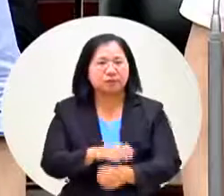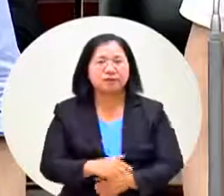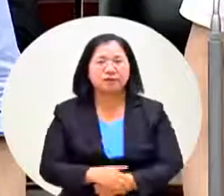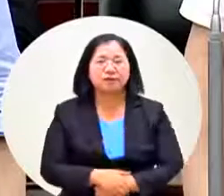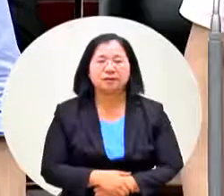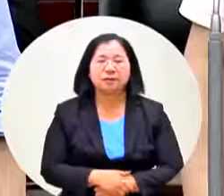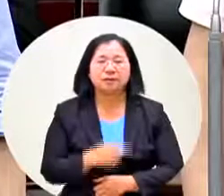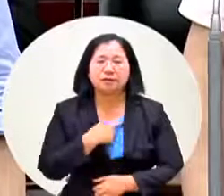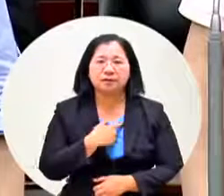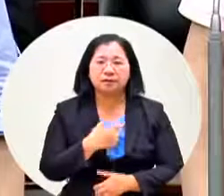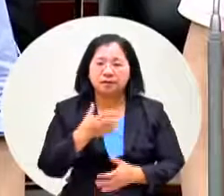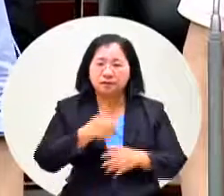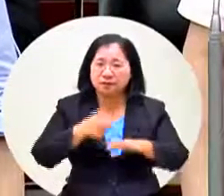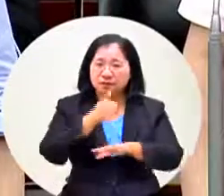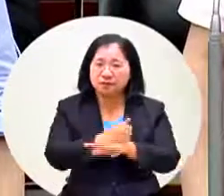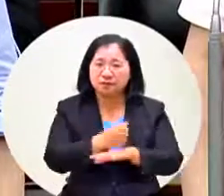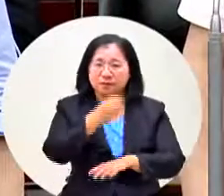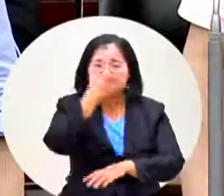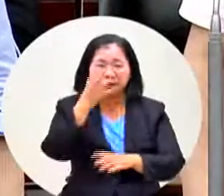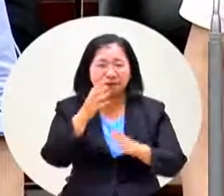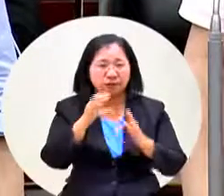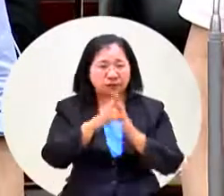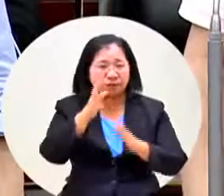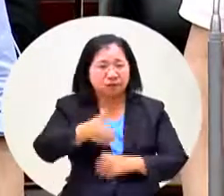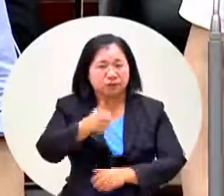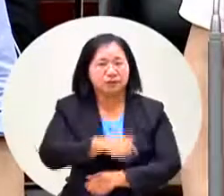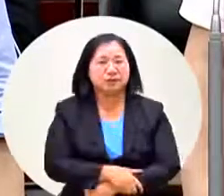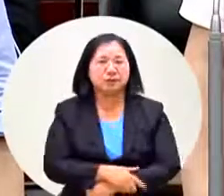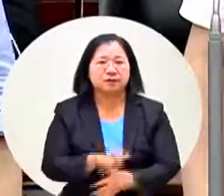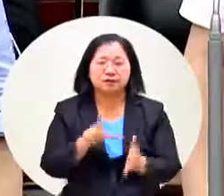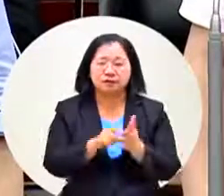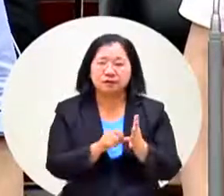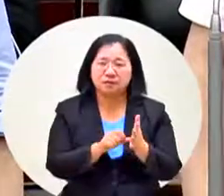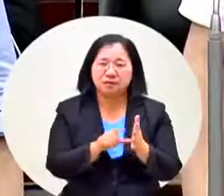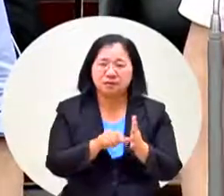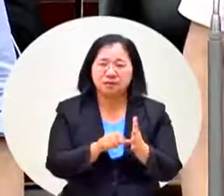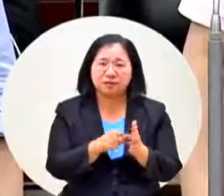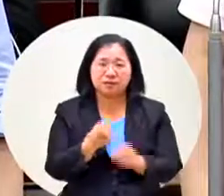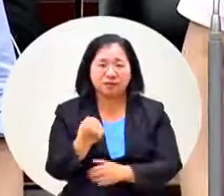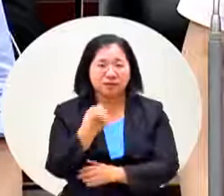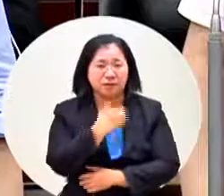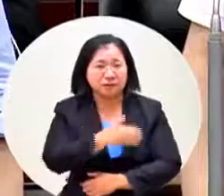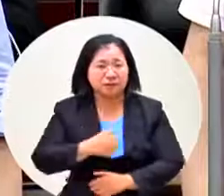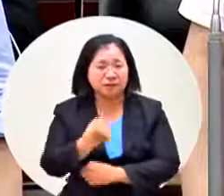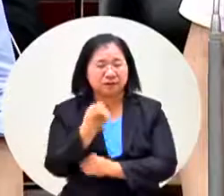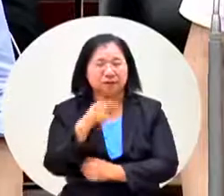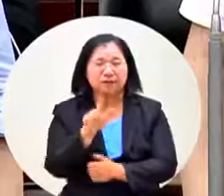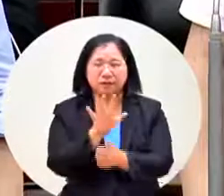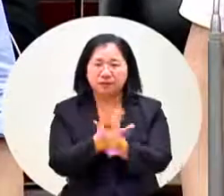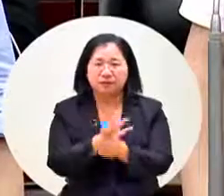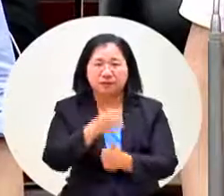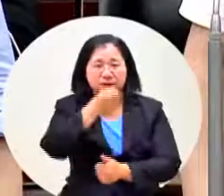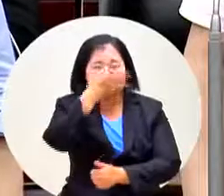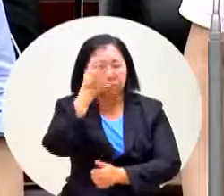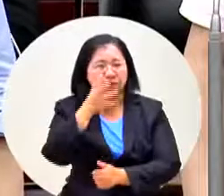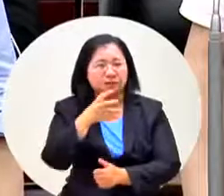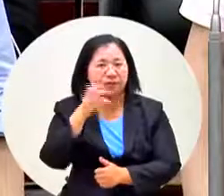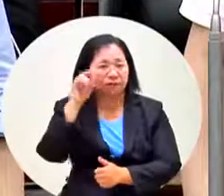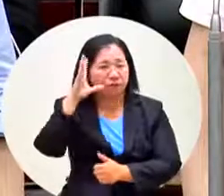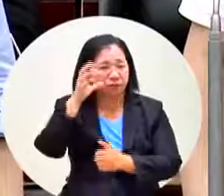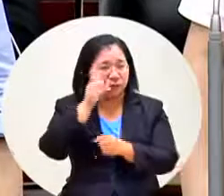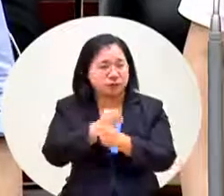楚，你当青年局局长，绝大部分的时间、体力还有资源，都要用在帮青年创